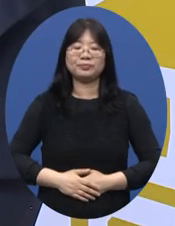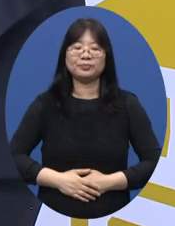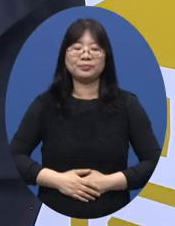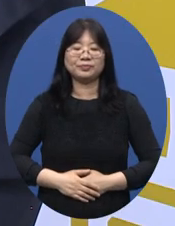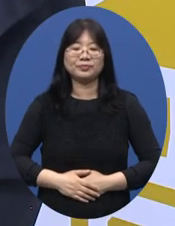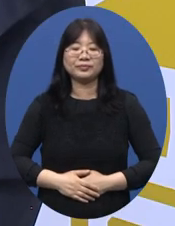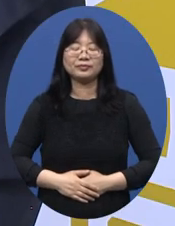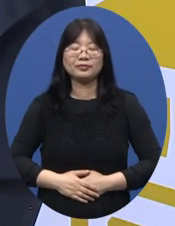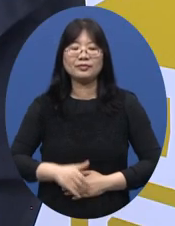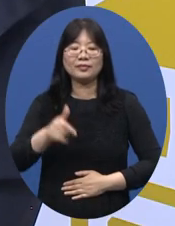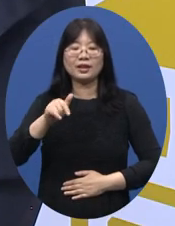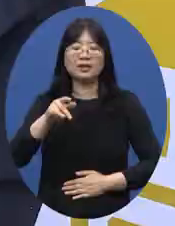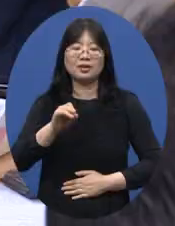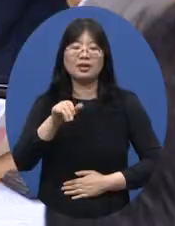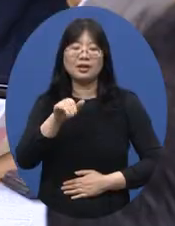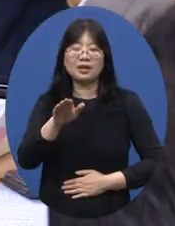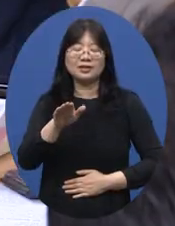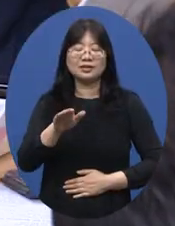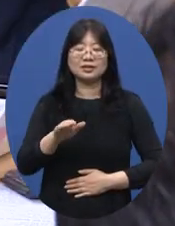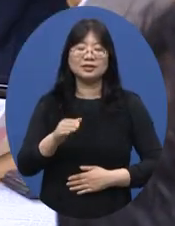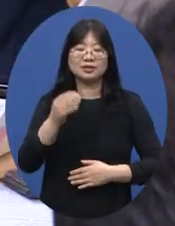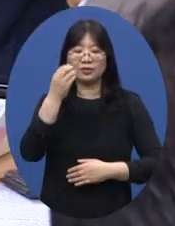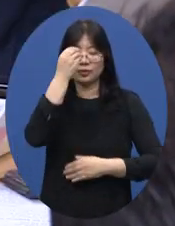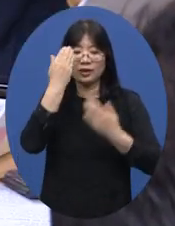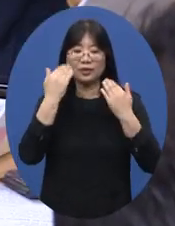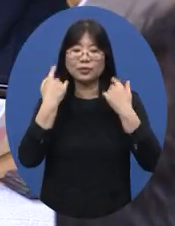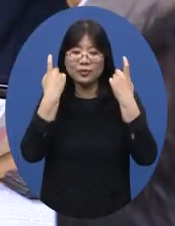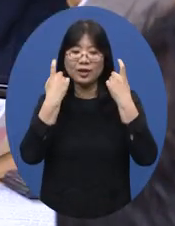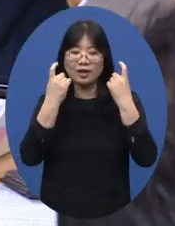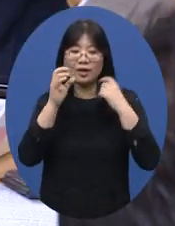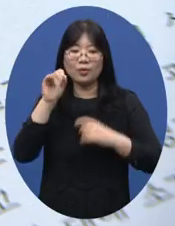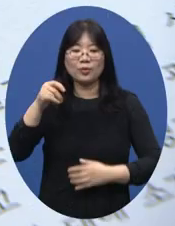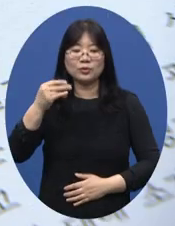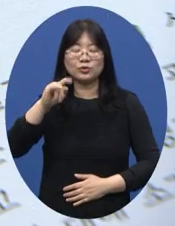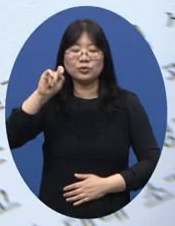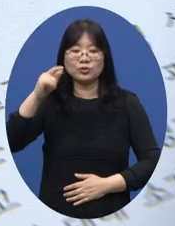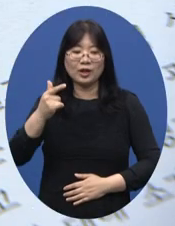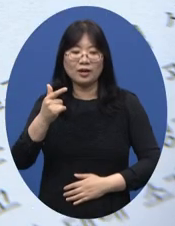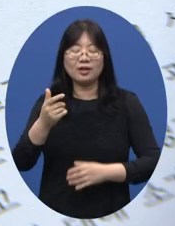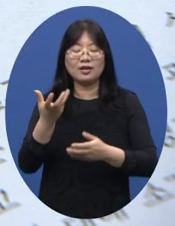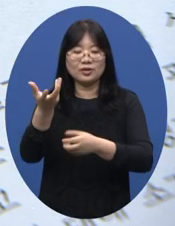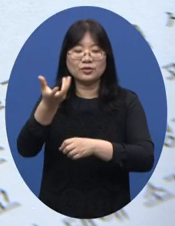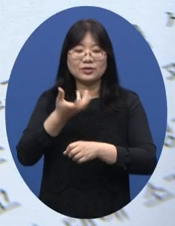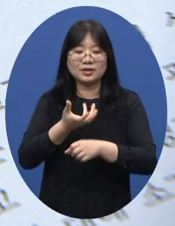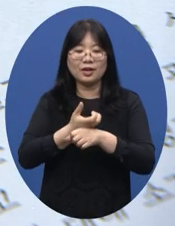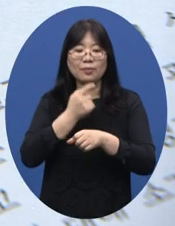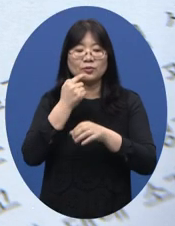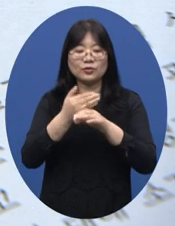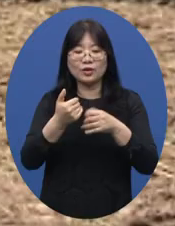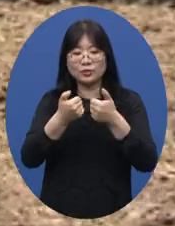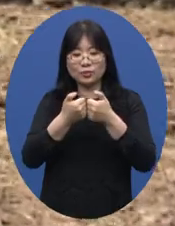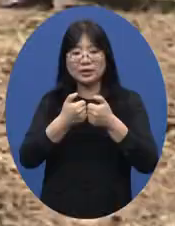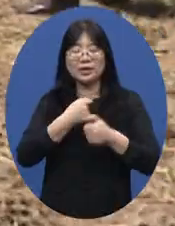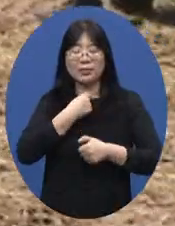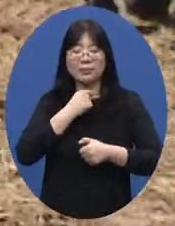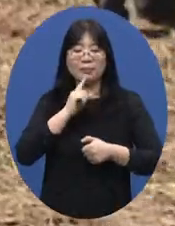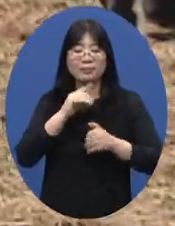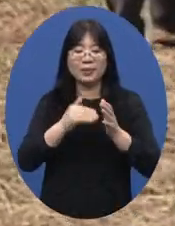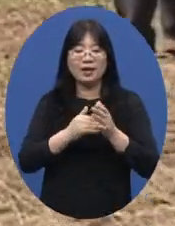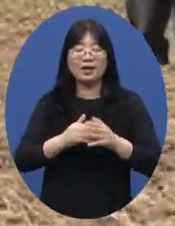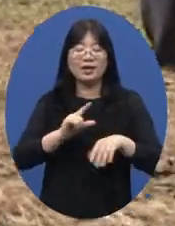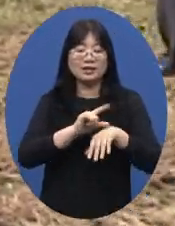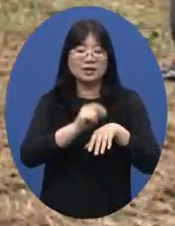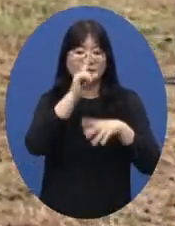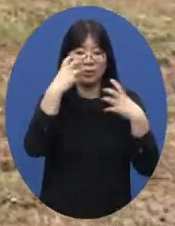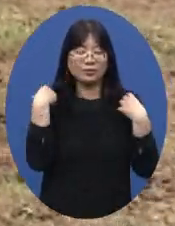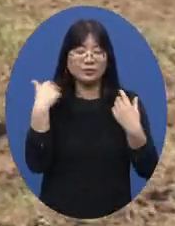이 밖에 개성으로 가는 수학여행과 옥류관 1호점 유치 등도 북측과 논의를 거쳐 추진하겠다고 밝혔습니다. 도는